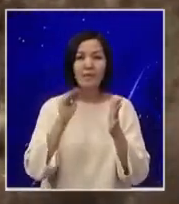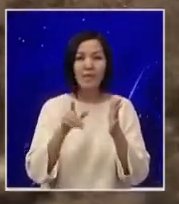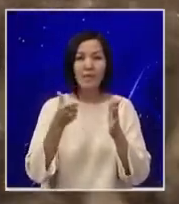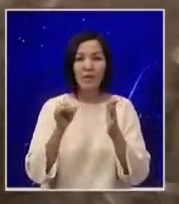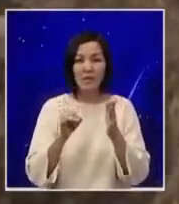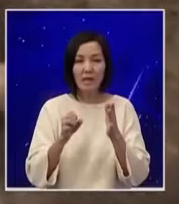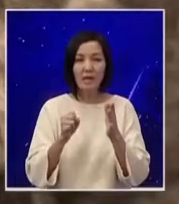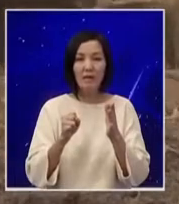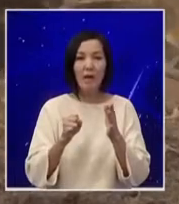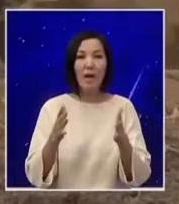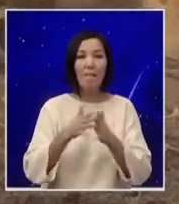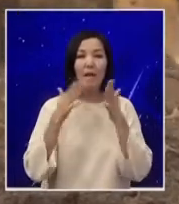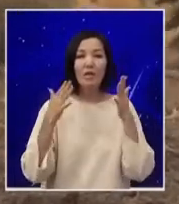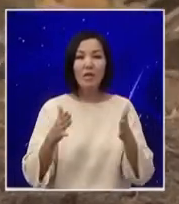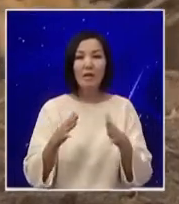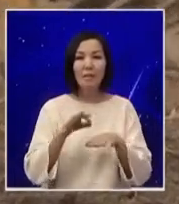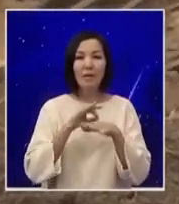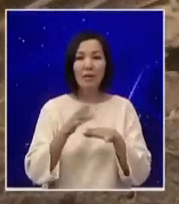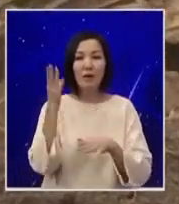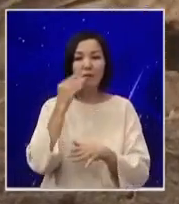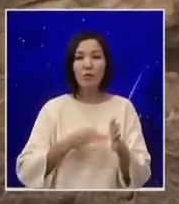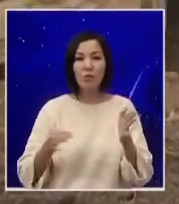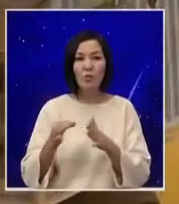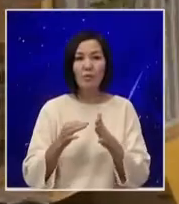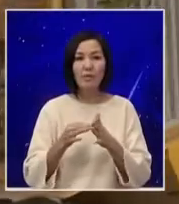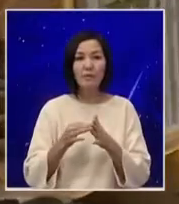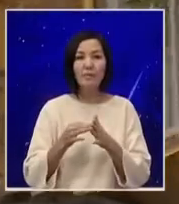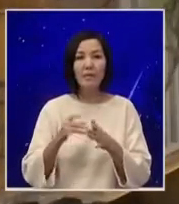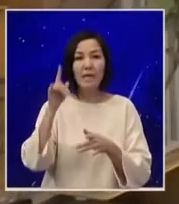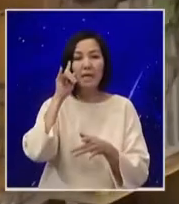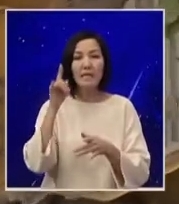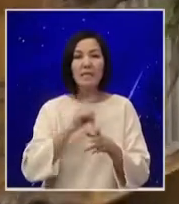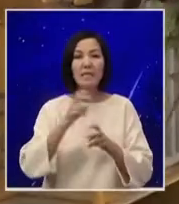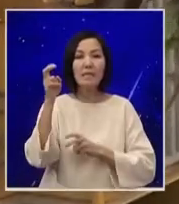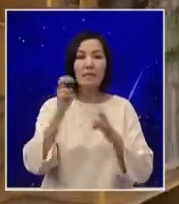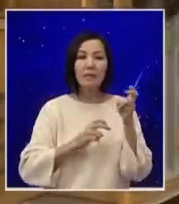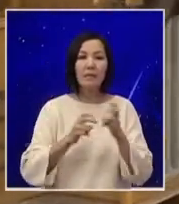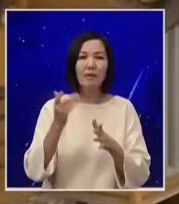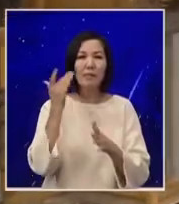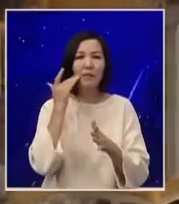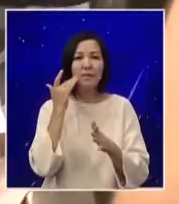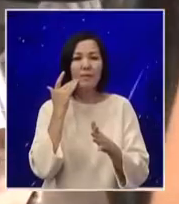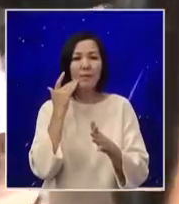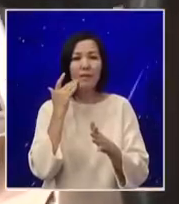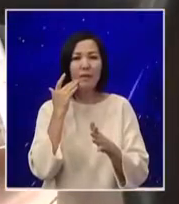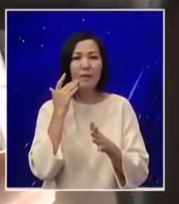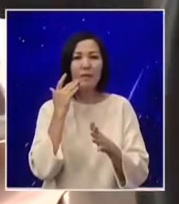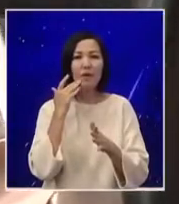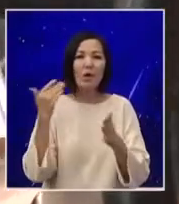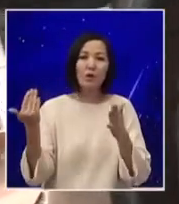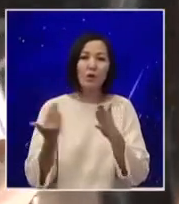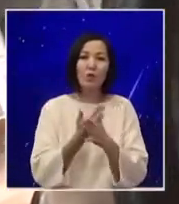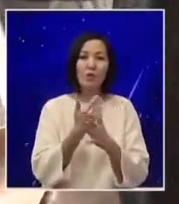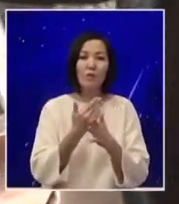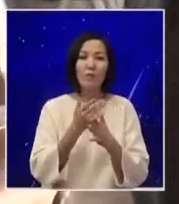гектаров большая часть приходится на алматинскую область тем временем казахстанские предприятия постепенно приступают